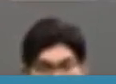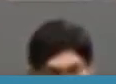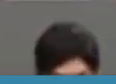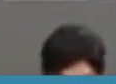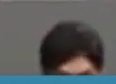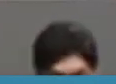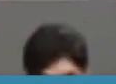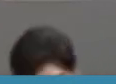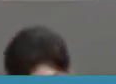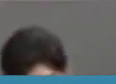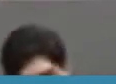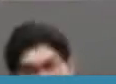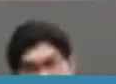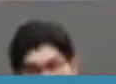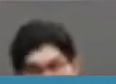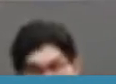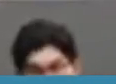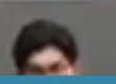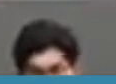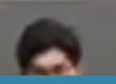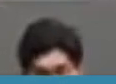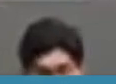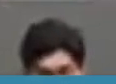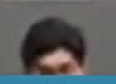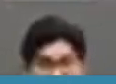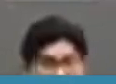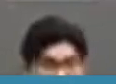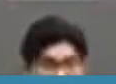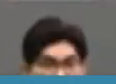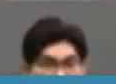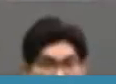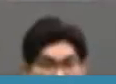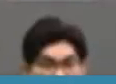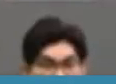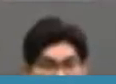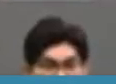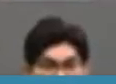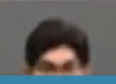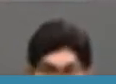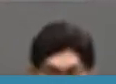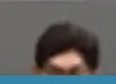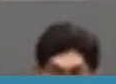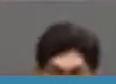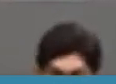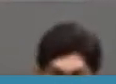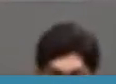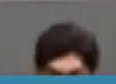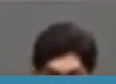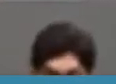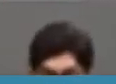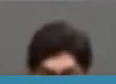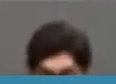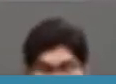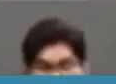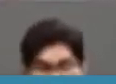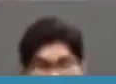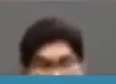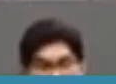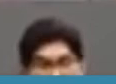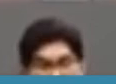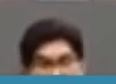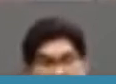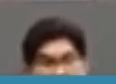งเทศกาลสงกรานต์พึงระวังไม่จัดมหรสพและงานลื่นเริงโดยสามารถไปร่วมงานและหาเสียงตามงานต่างๆ